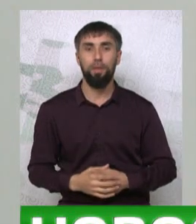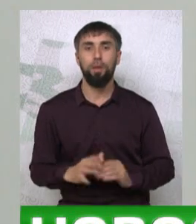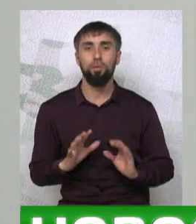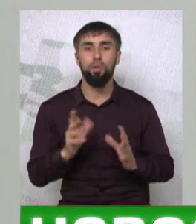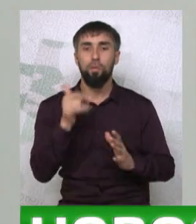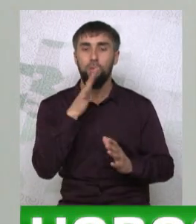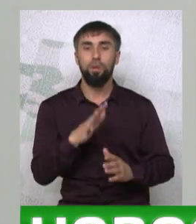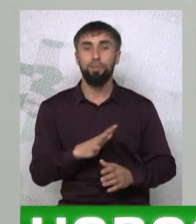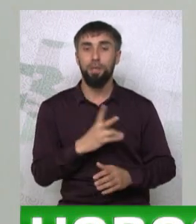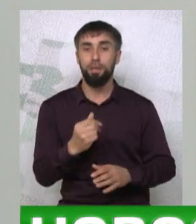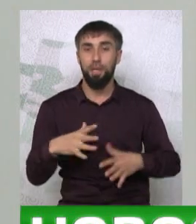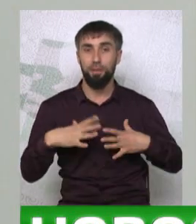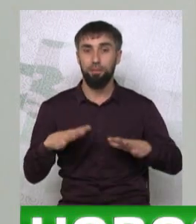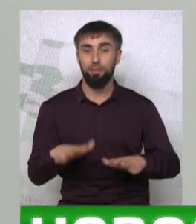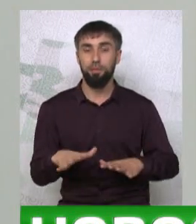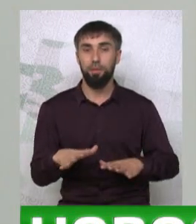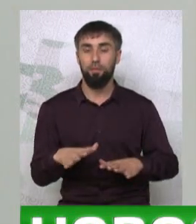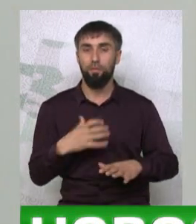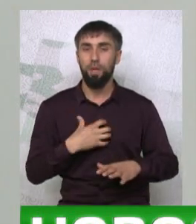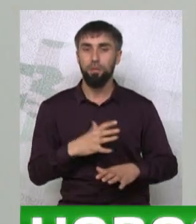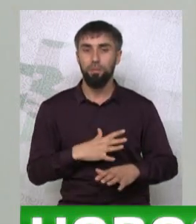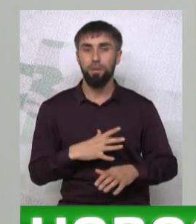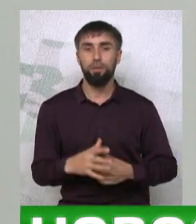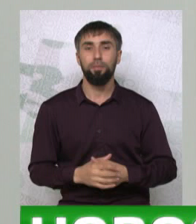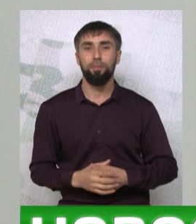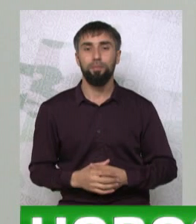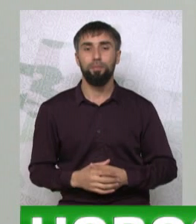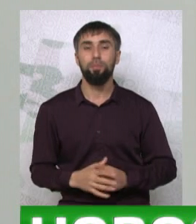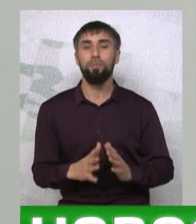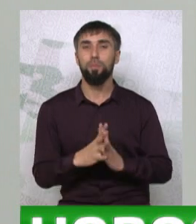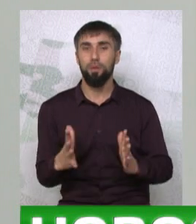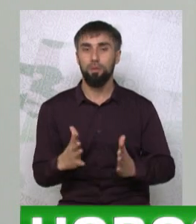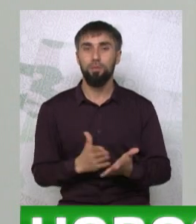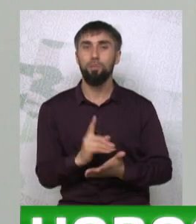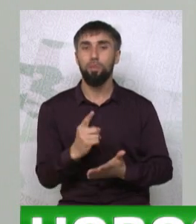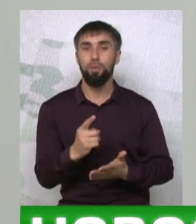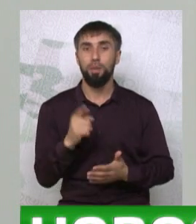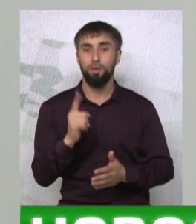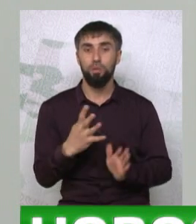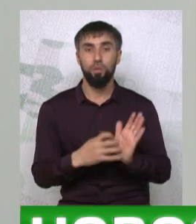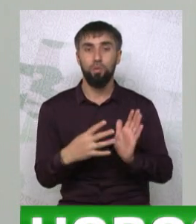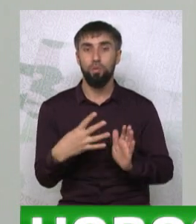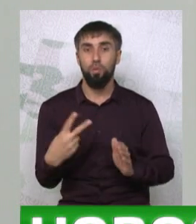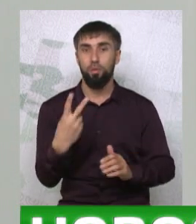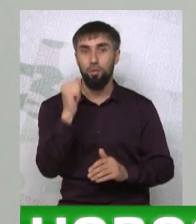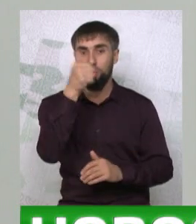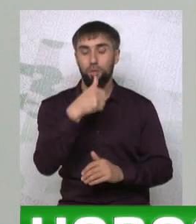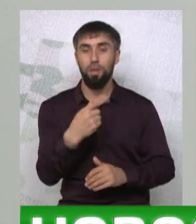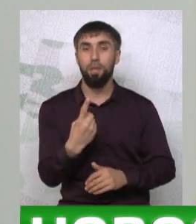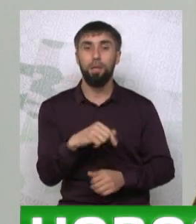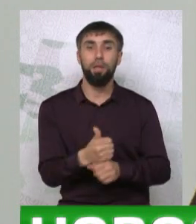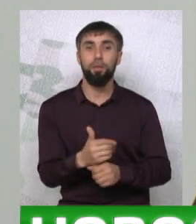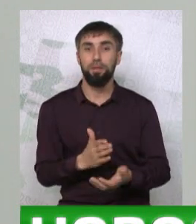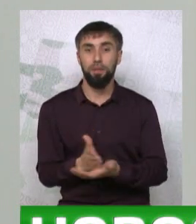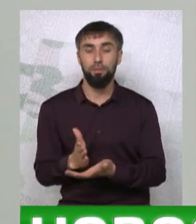которые разворачивались на Кавказе, безусловно, имели для германского командования большое значение. Почему? Потому что в 1942 году одним из главных